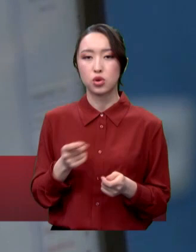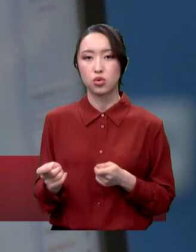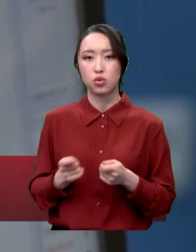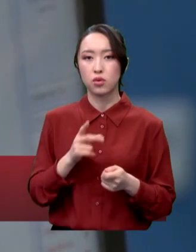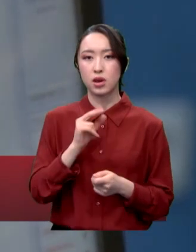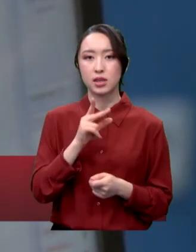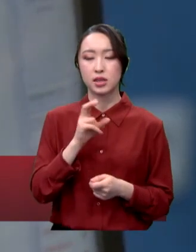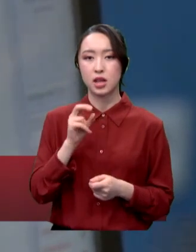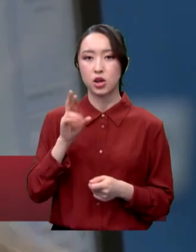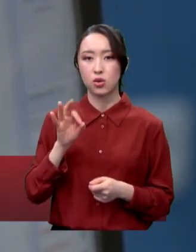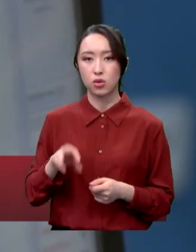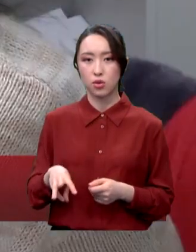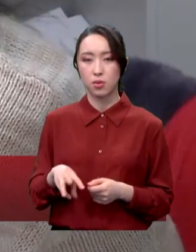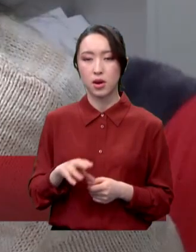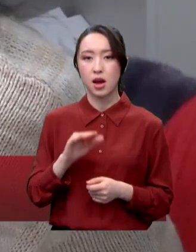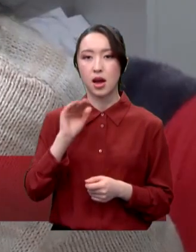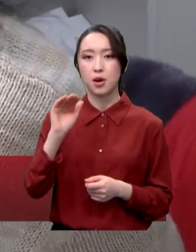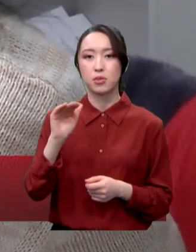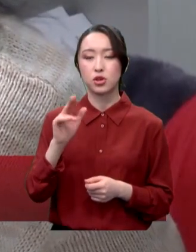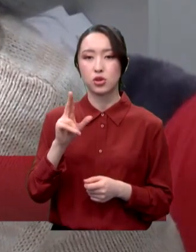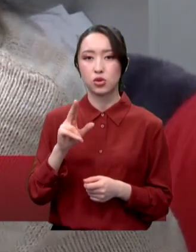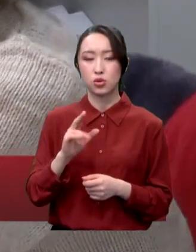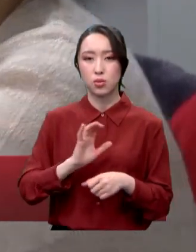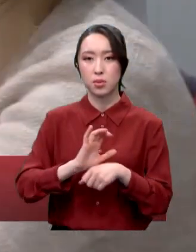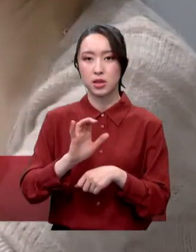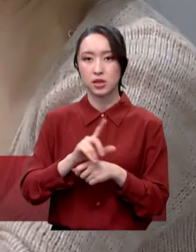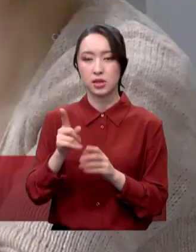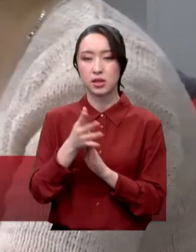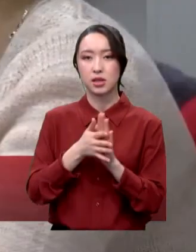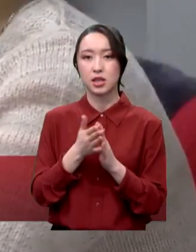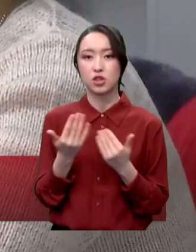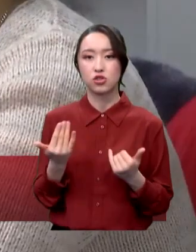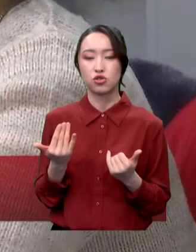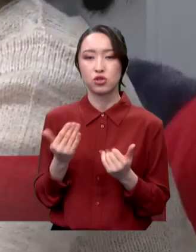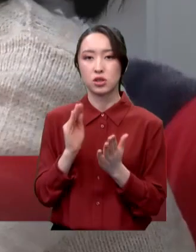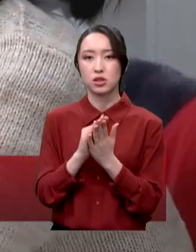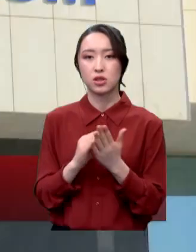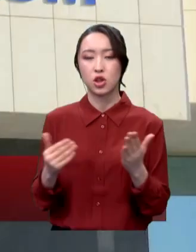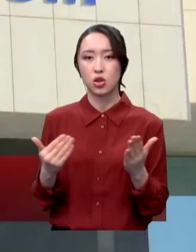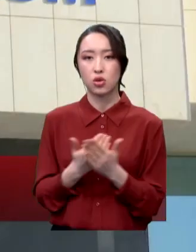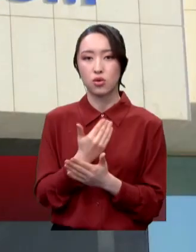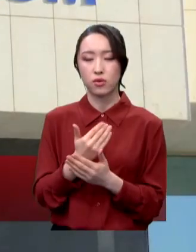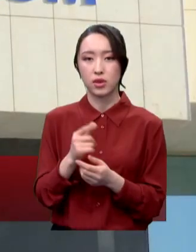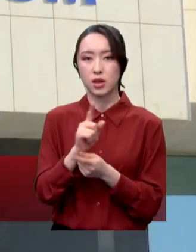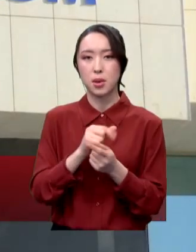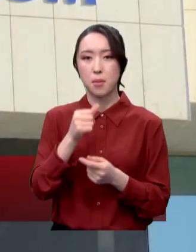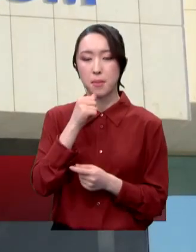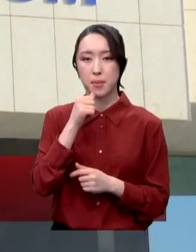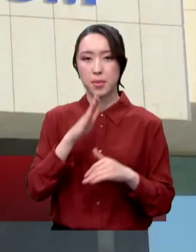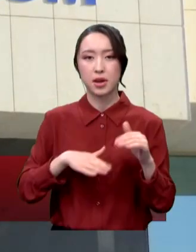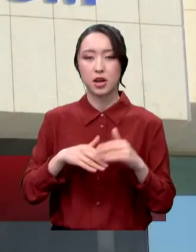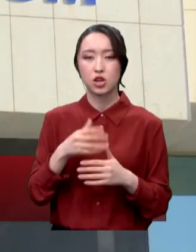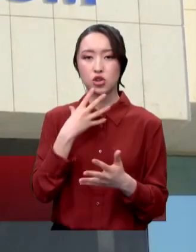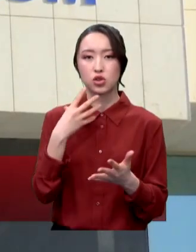Казахтелекома. Обращаясь к потенциальным поставщикам, они заявили, что сейчас разработано новое софт-решение – пилот собственной цифровой